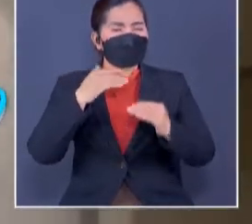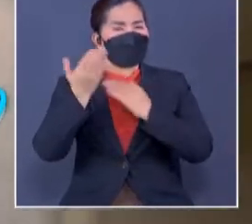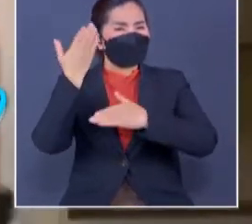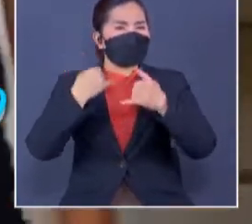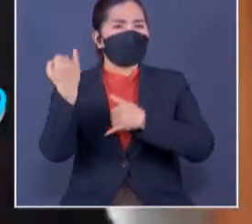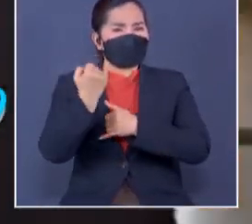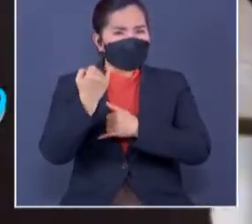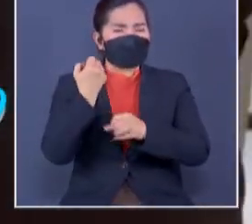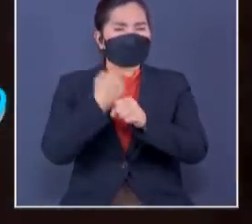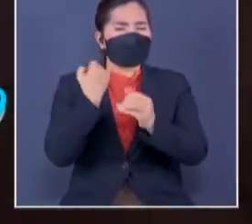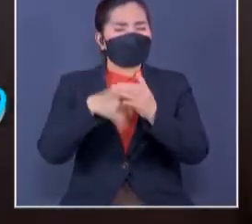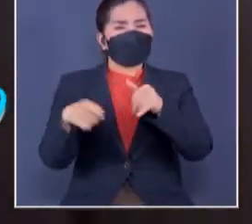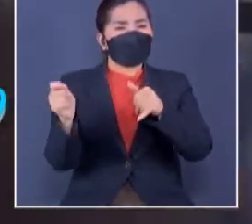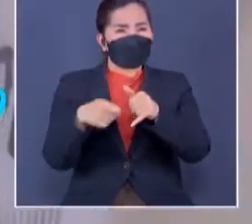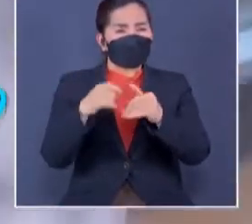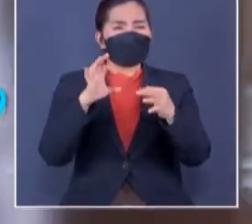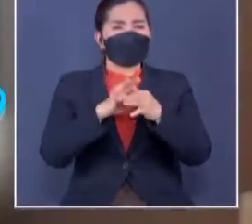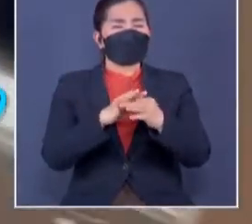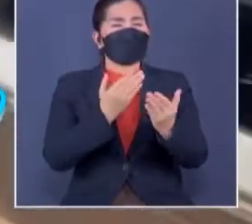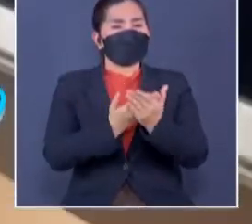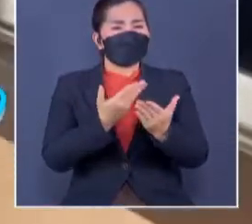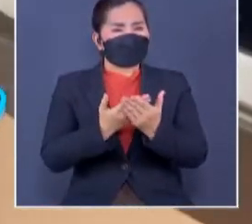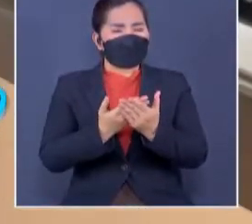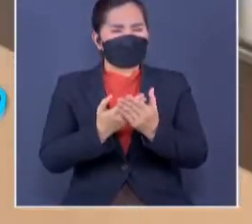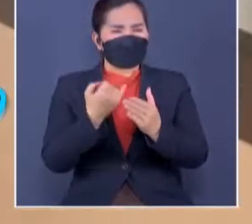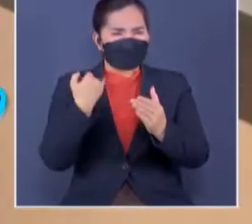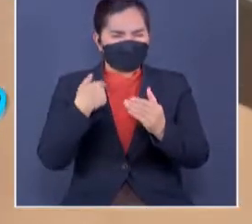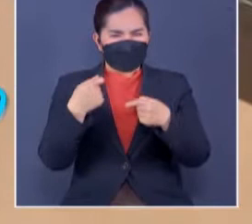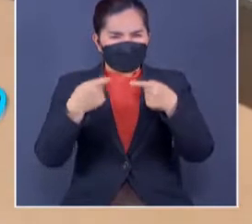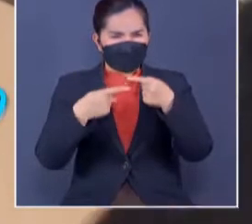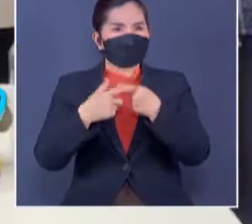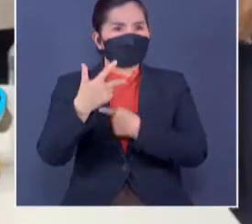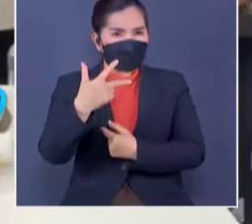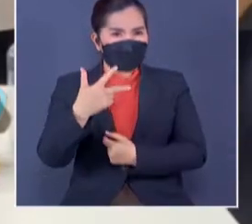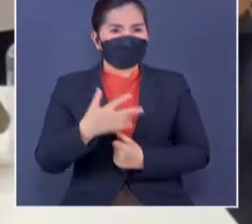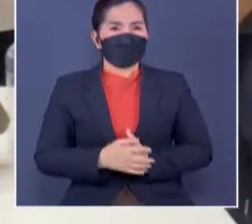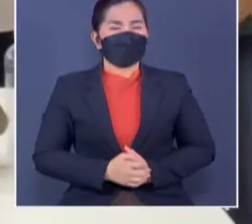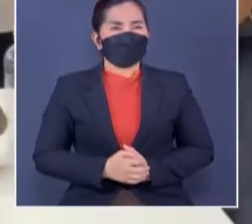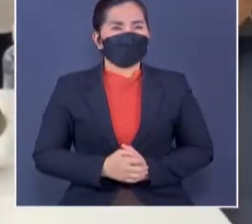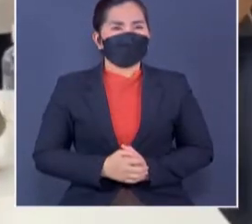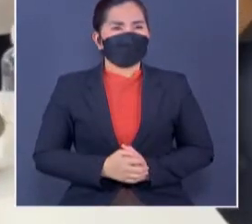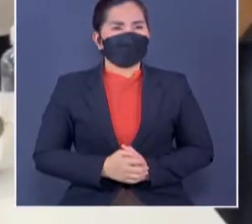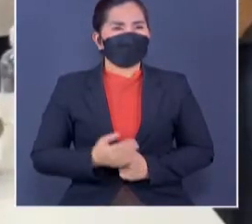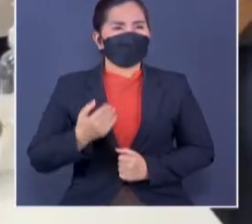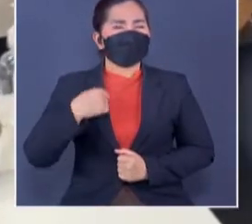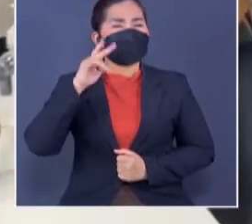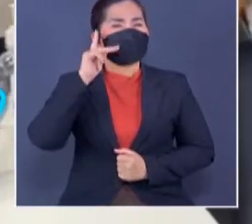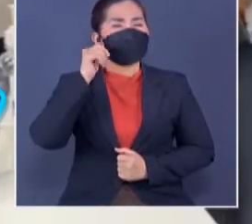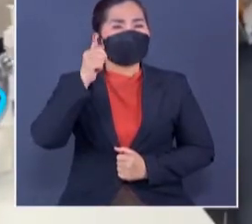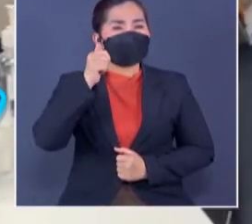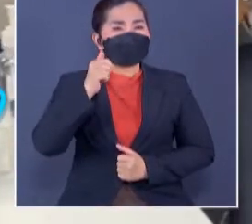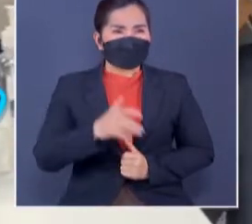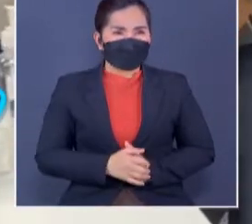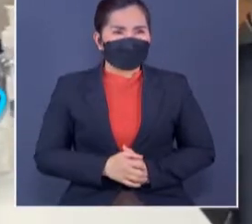วัติต้องโทษคดีอาญาเกี่ยวกับทรัพย์สินอีกจำนวน3คดีนะคะ รับข่าวดีครับได้รับข่าวดีจาก